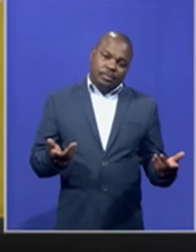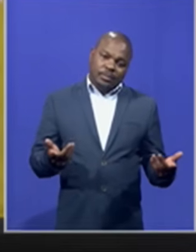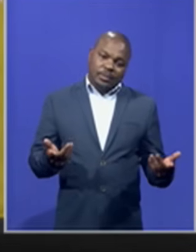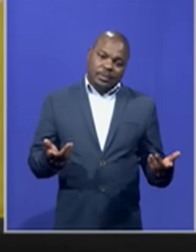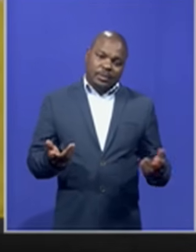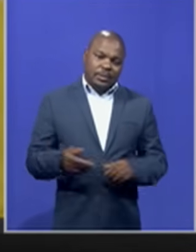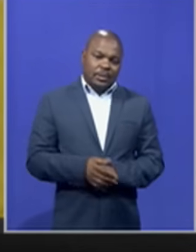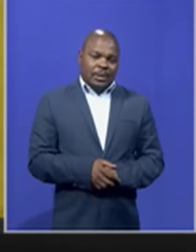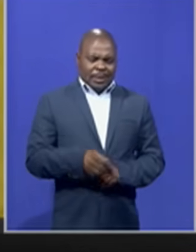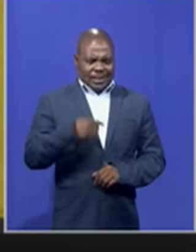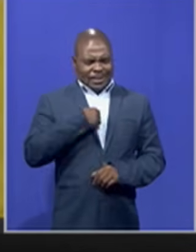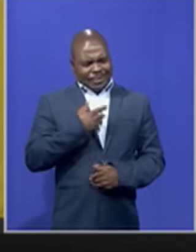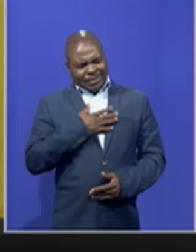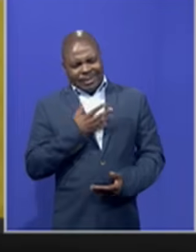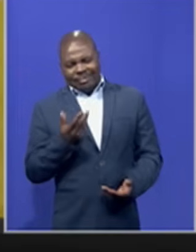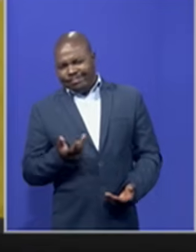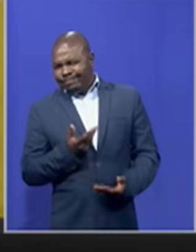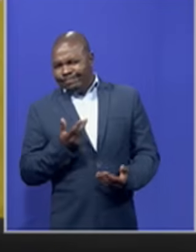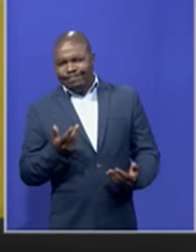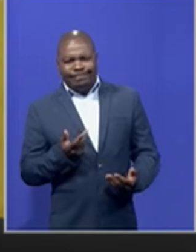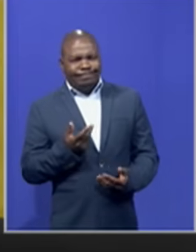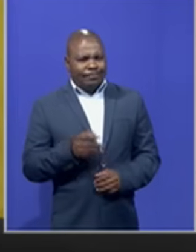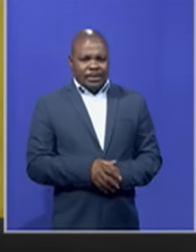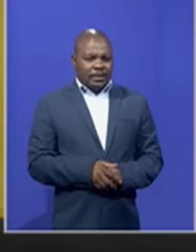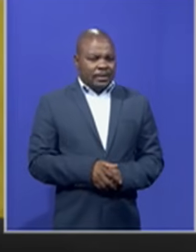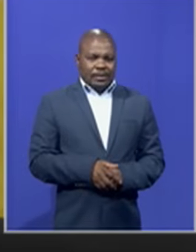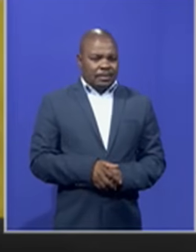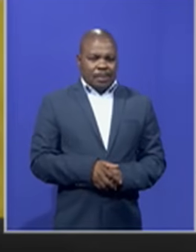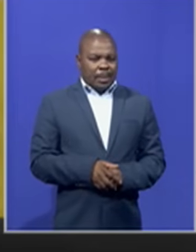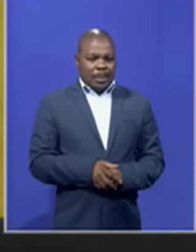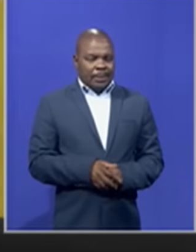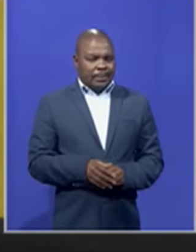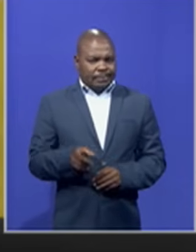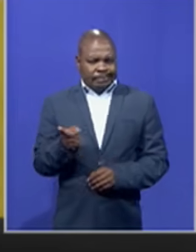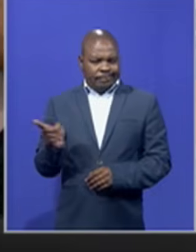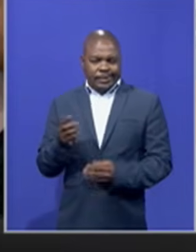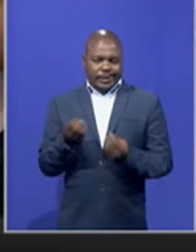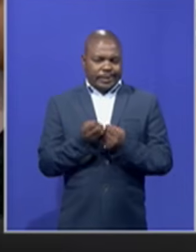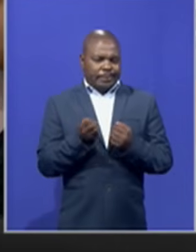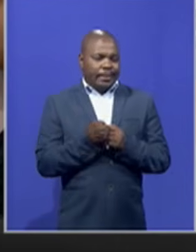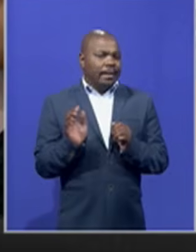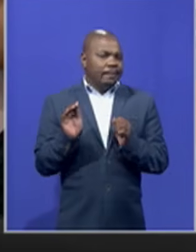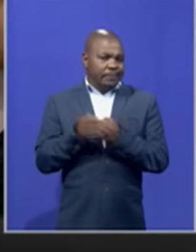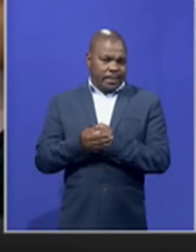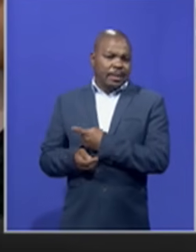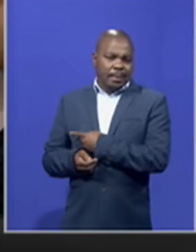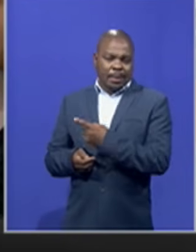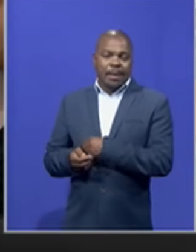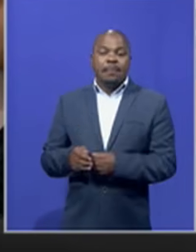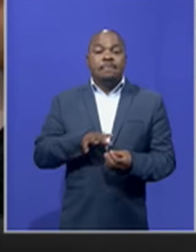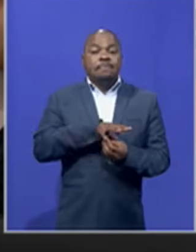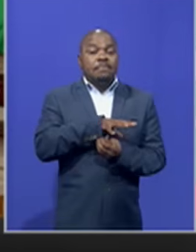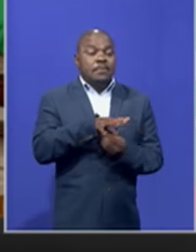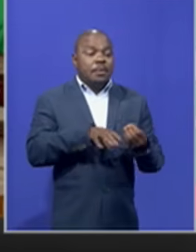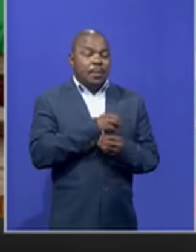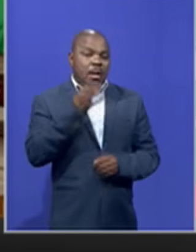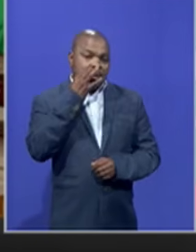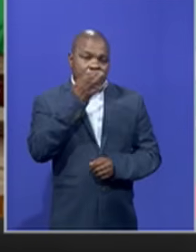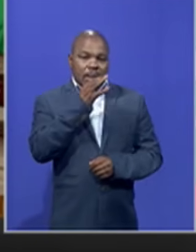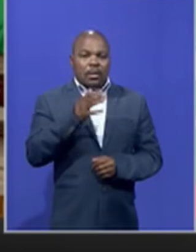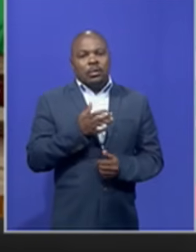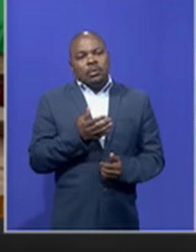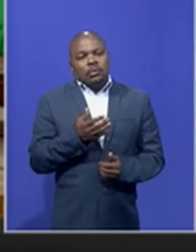It leads me to a point whereby I feel like they are hiding something. Ba malapa ba re jwale ho se ho thwe